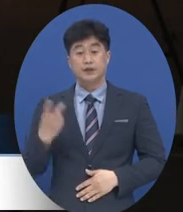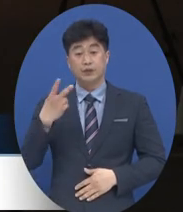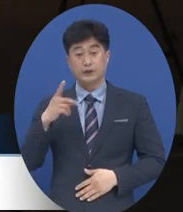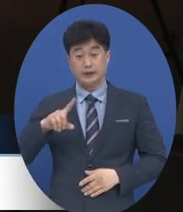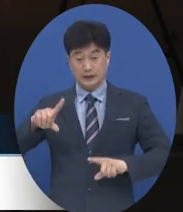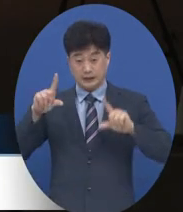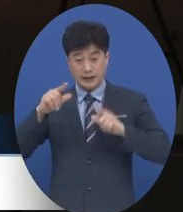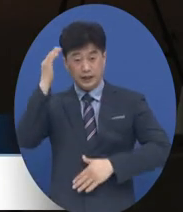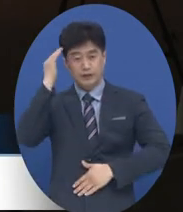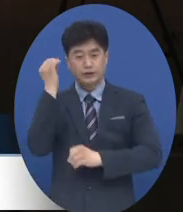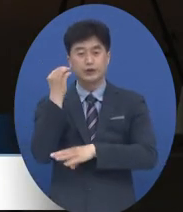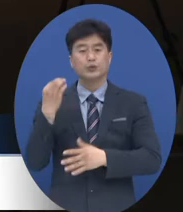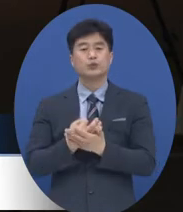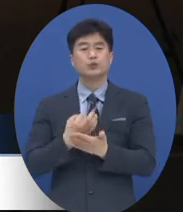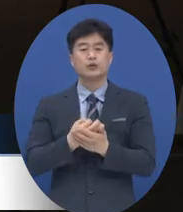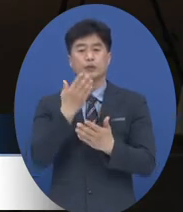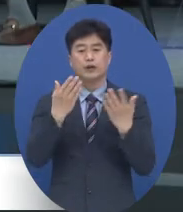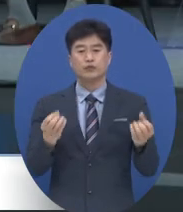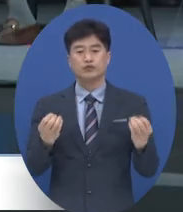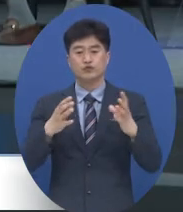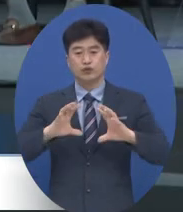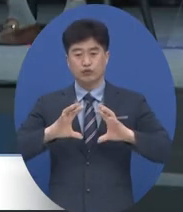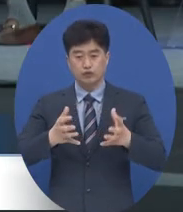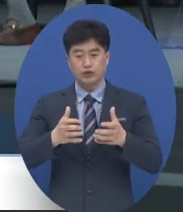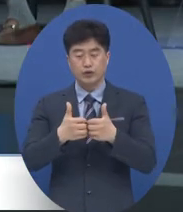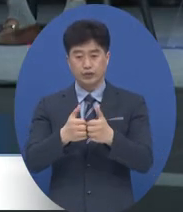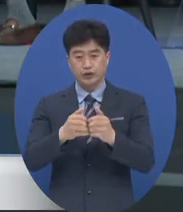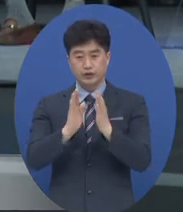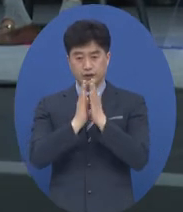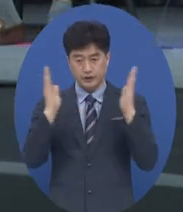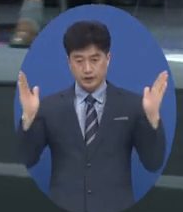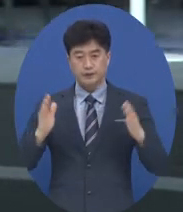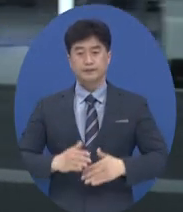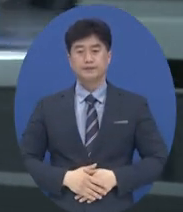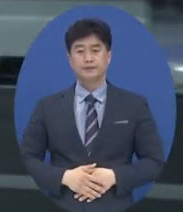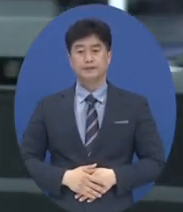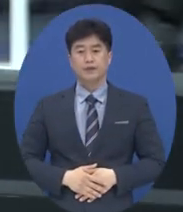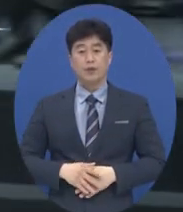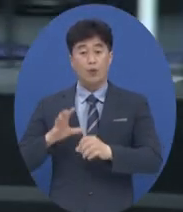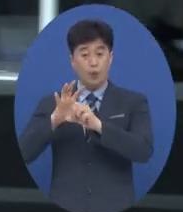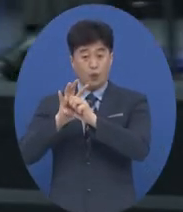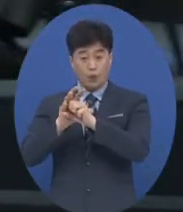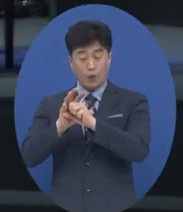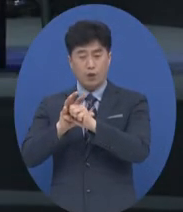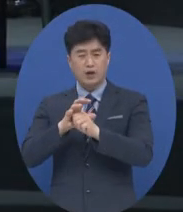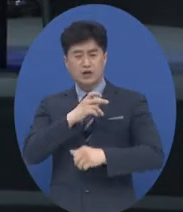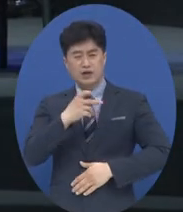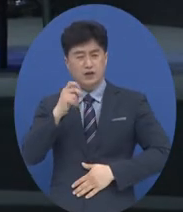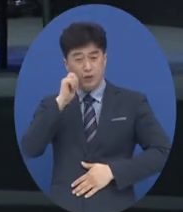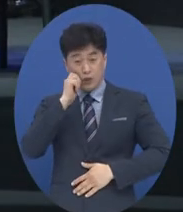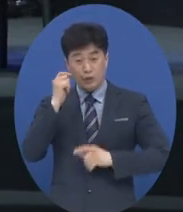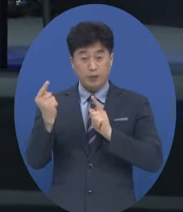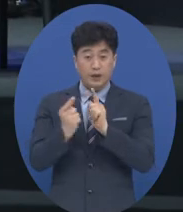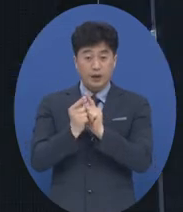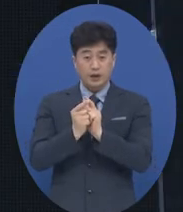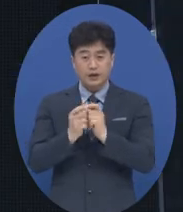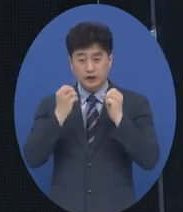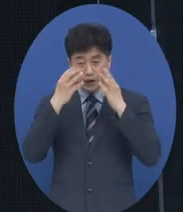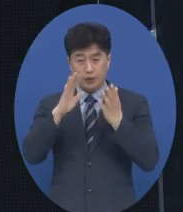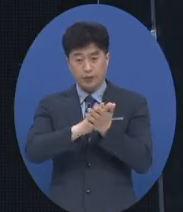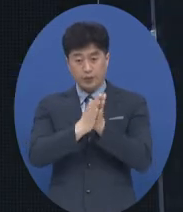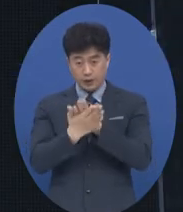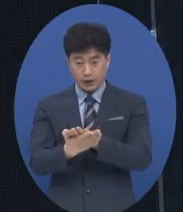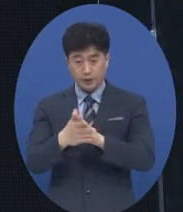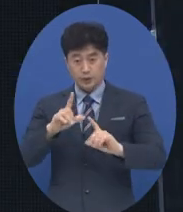2021 대한민국 기본소득 박람회 국제 컨퍼런스가 열렸습니다. 코로나 대재난에서 새로운